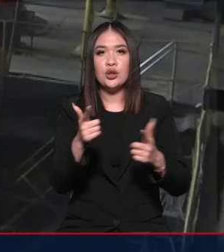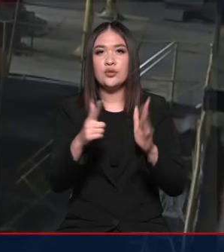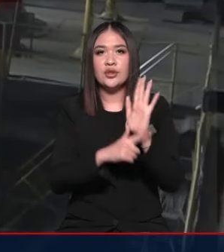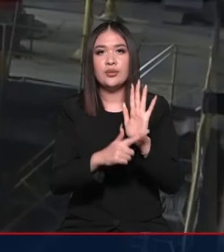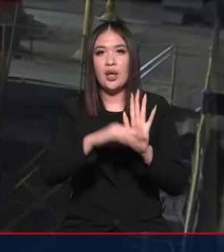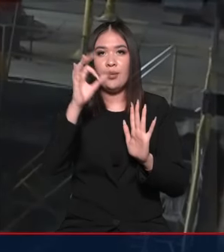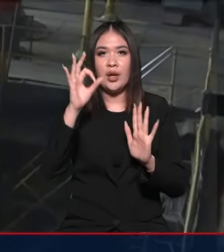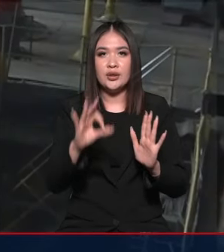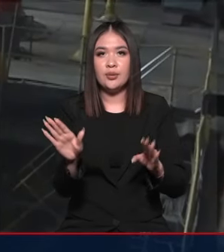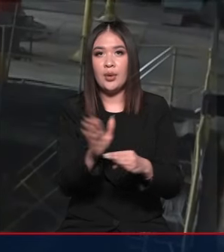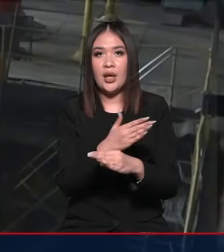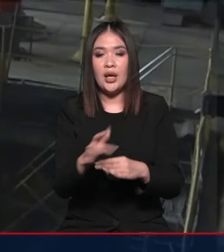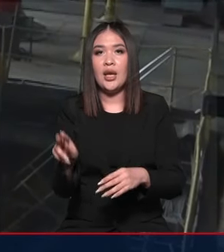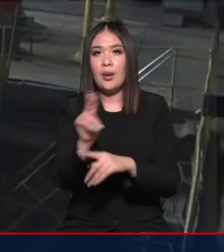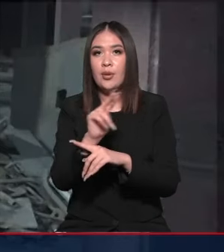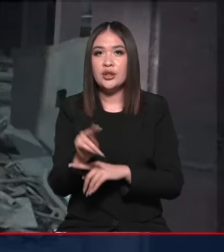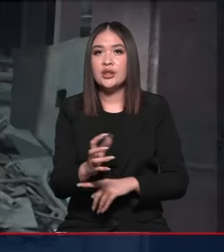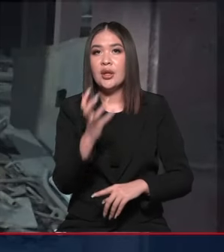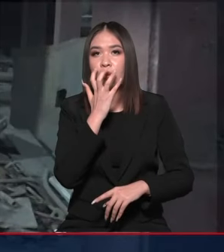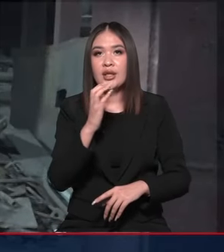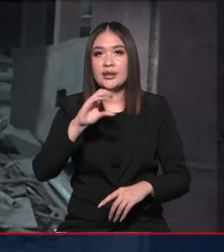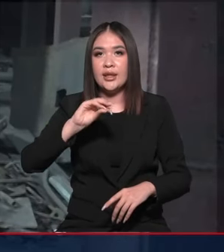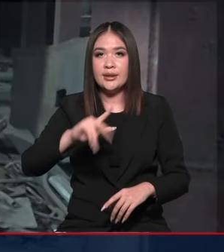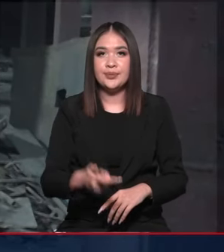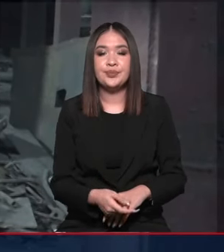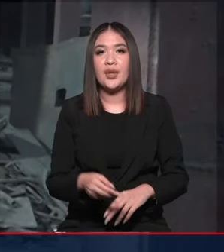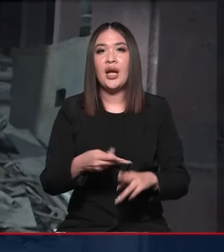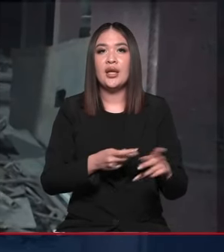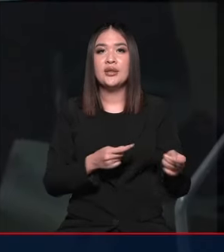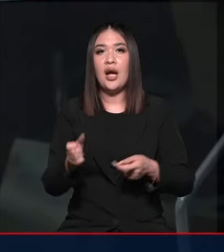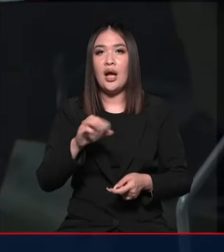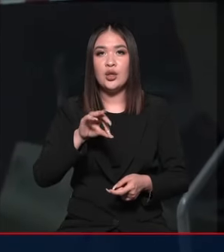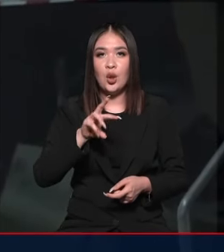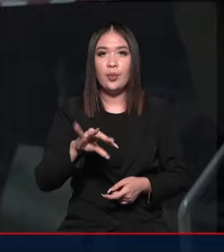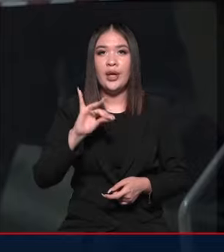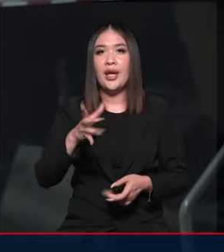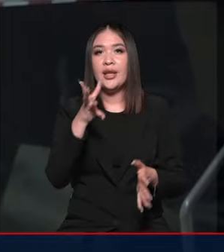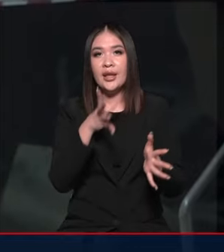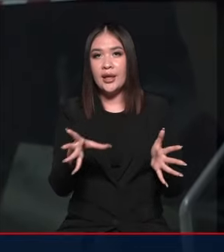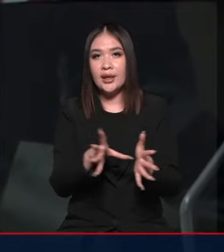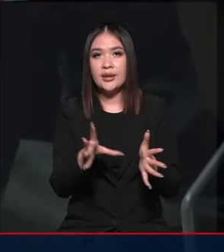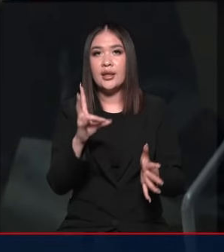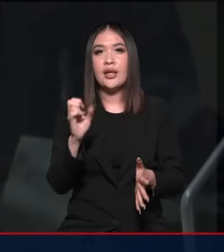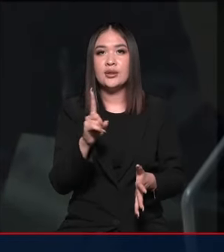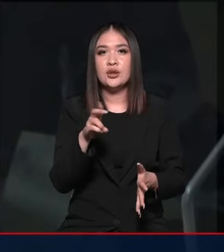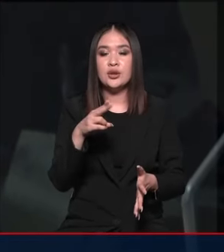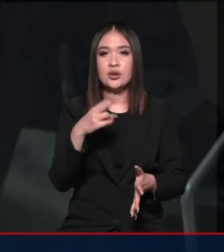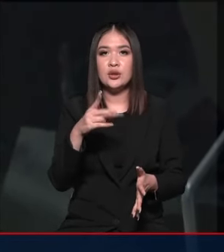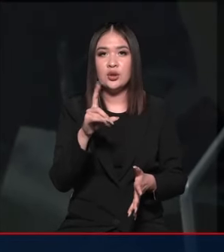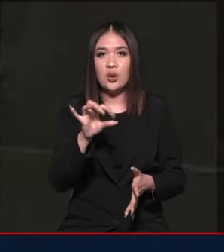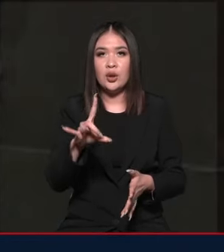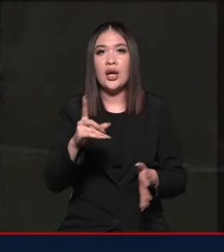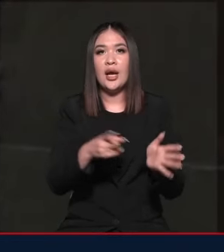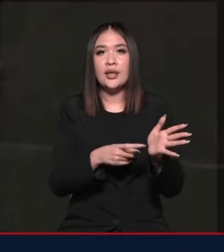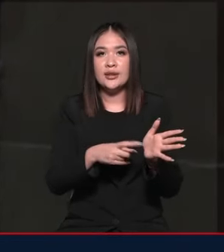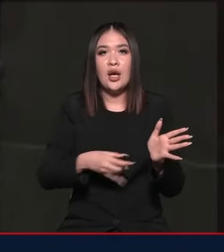70%. Помимо этого, ремонтируют теплосети. В департаменте атомного и энергетического надзора и контроля по Карагандинской